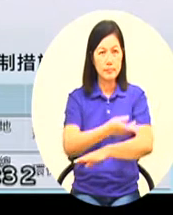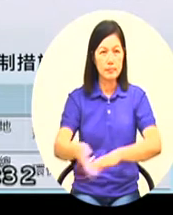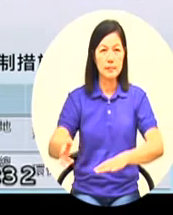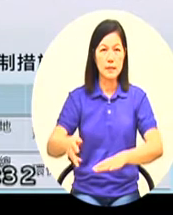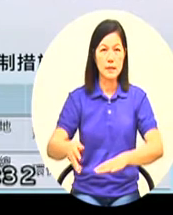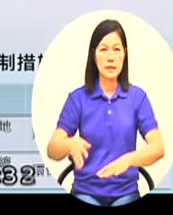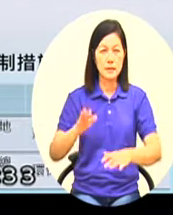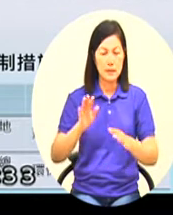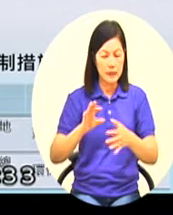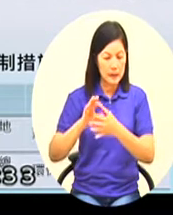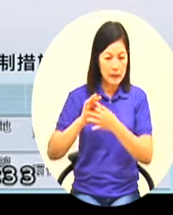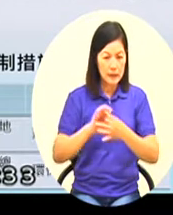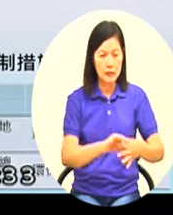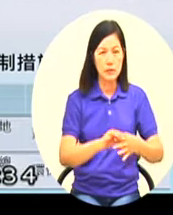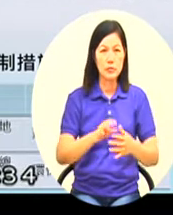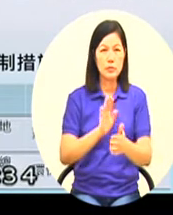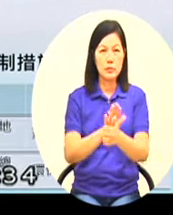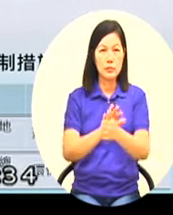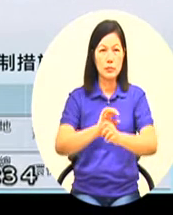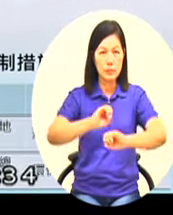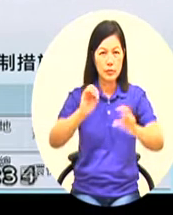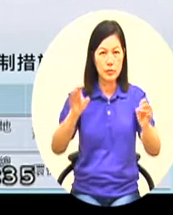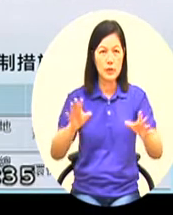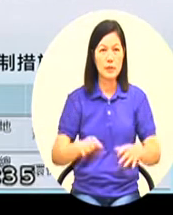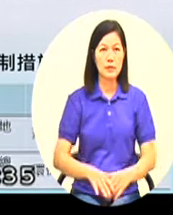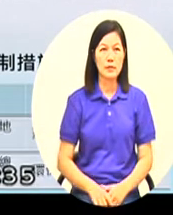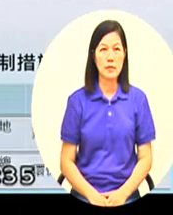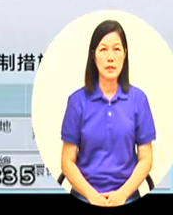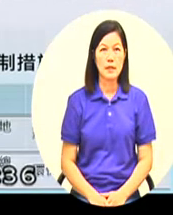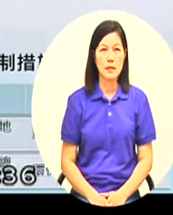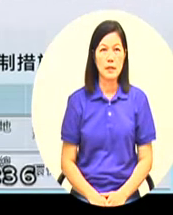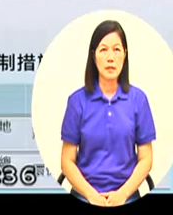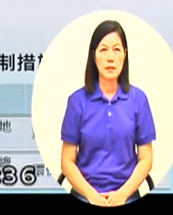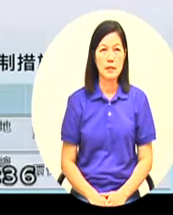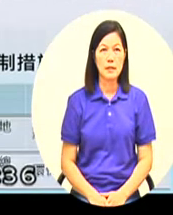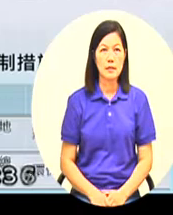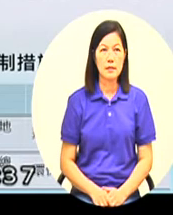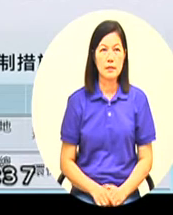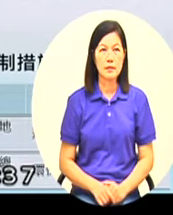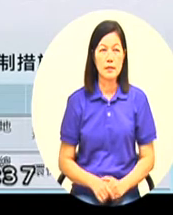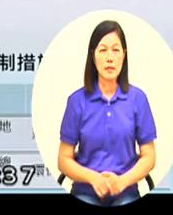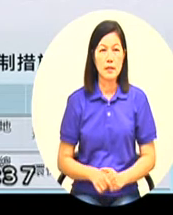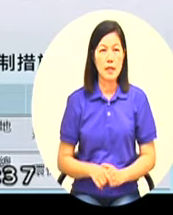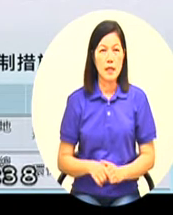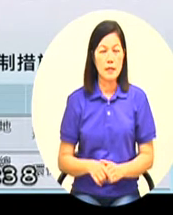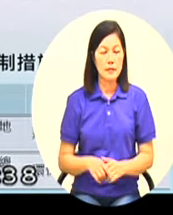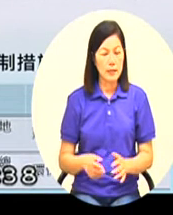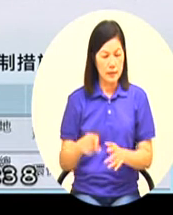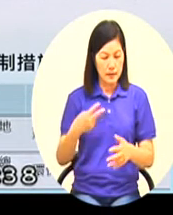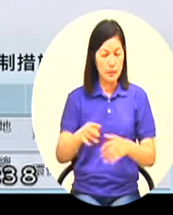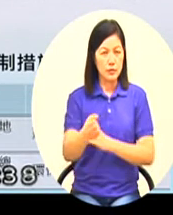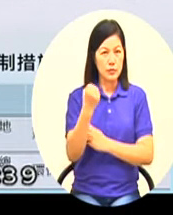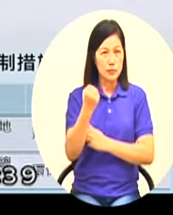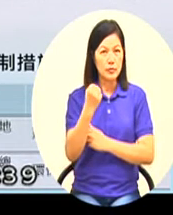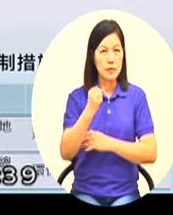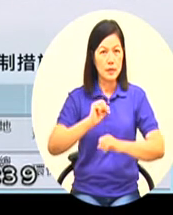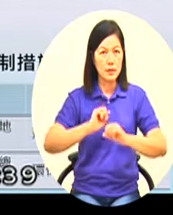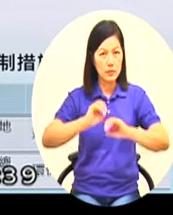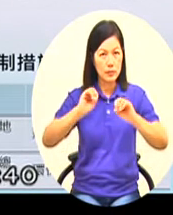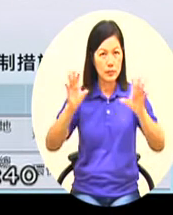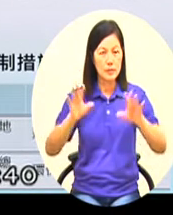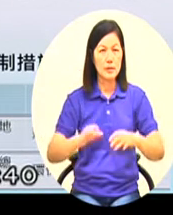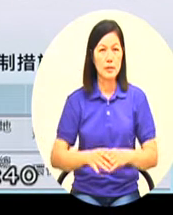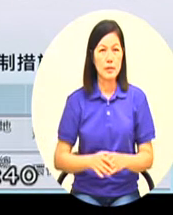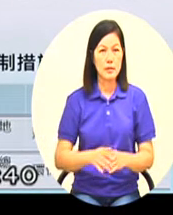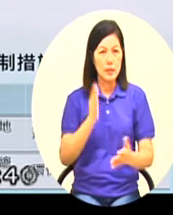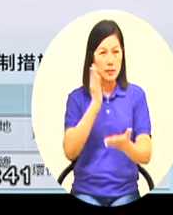于粪尿的这些的一个沼渣溢的一个重点，那另外也积极的来推动有关于禁止